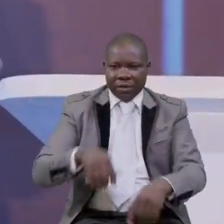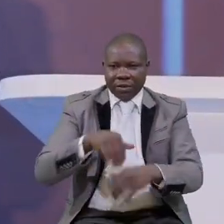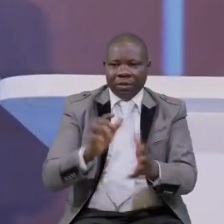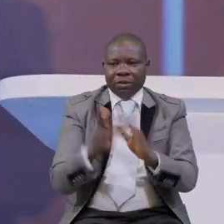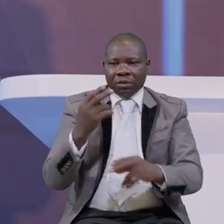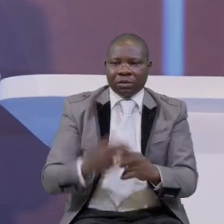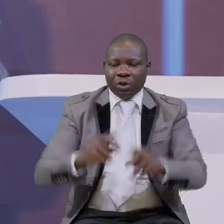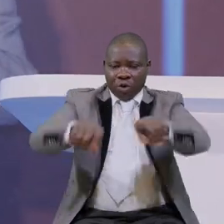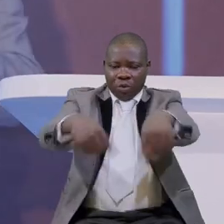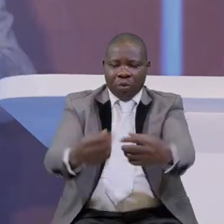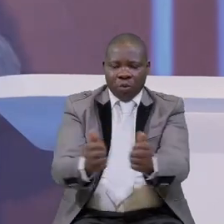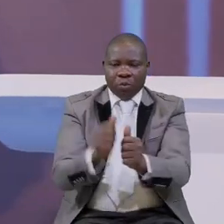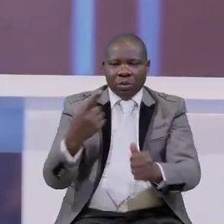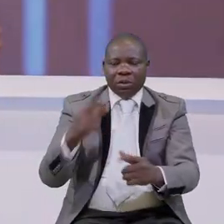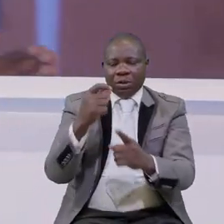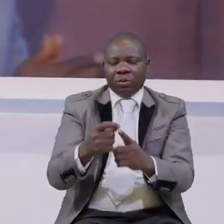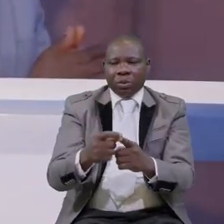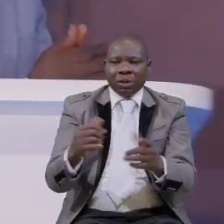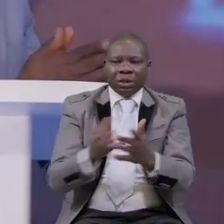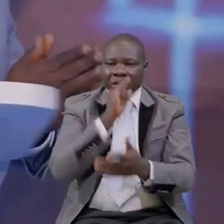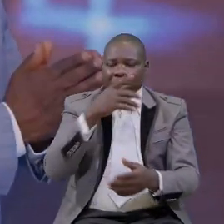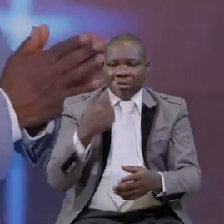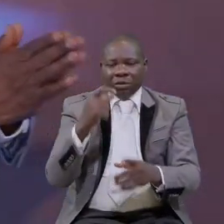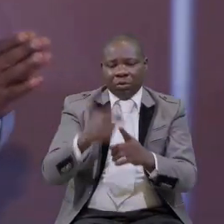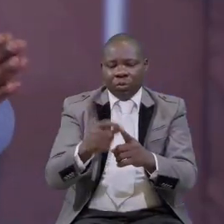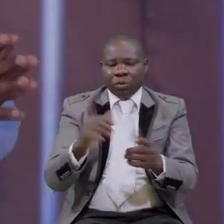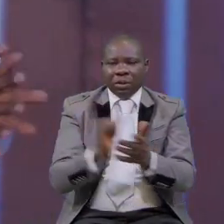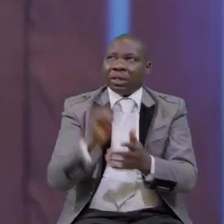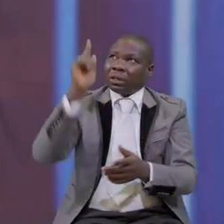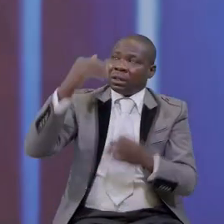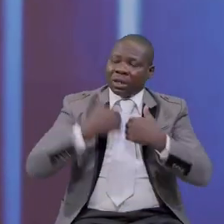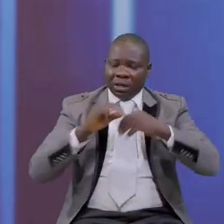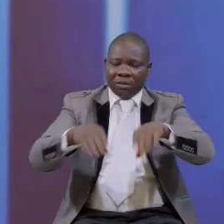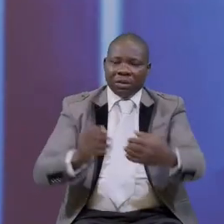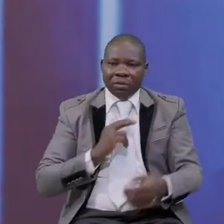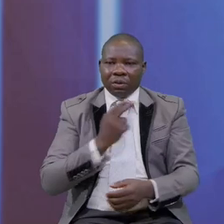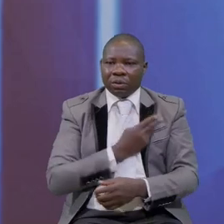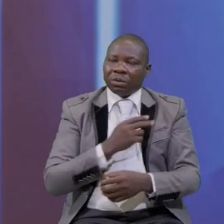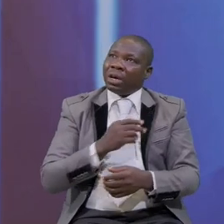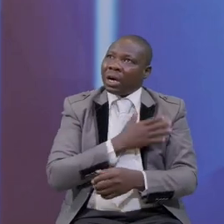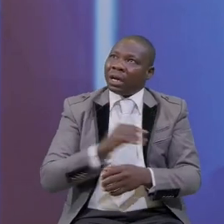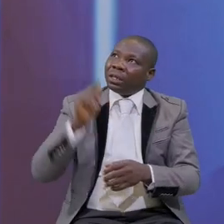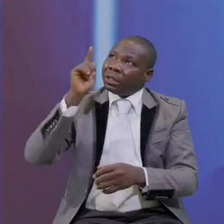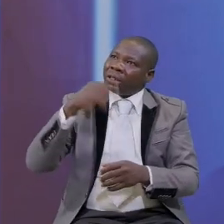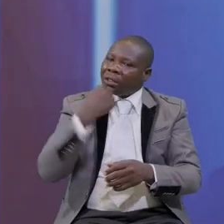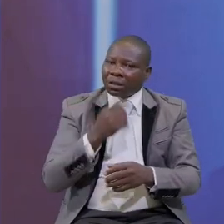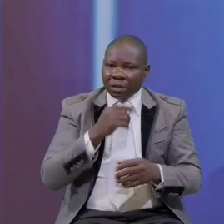Va avec la parole. C'est la parole qu'il nous a donnée. Et dit,